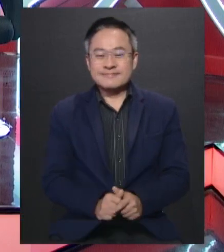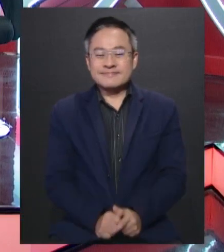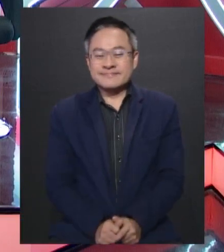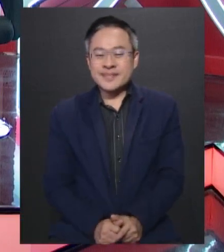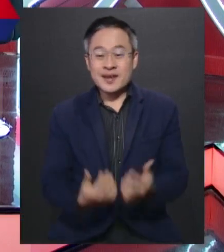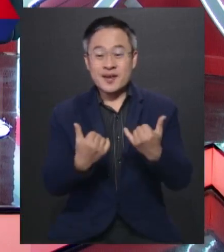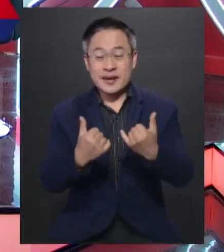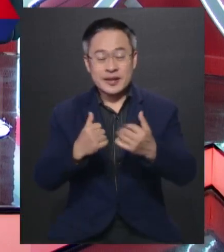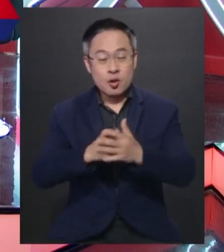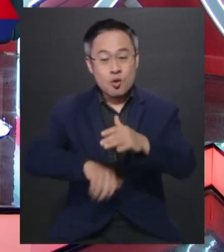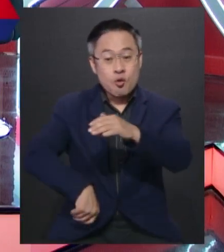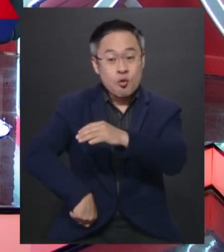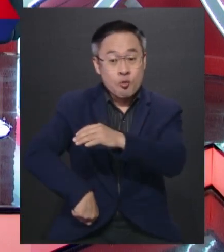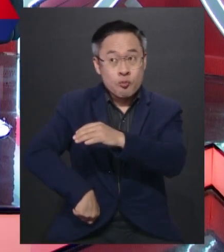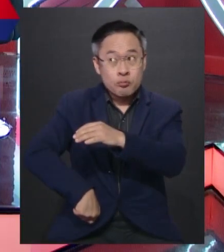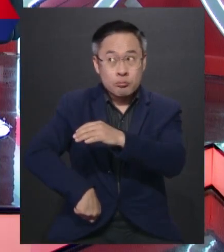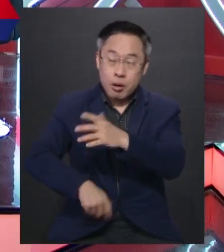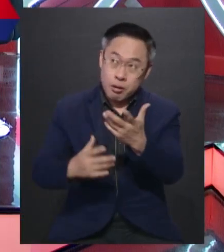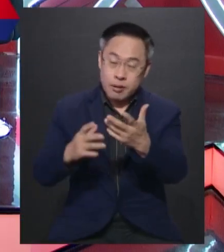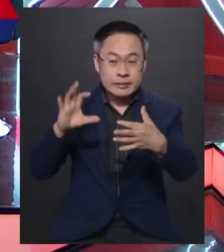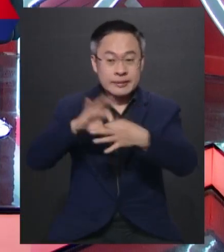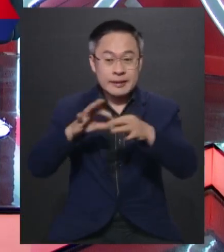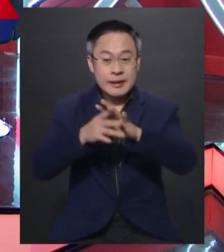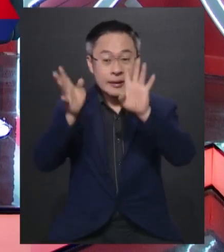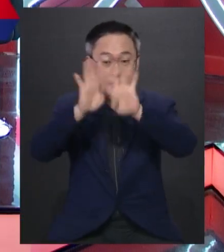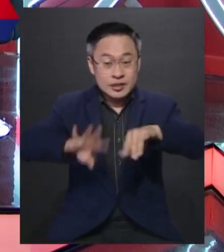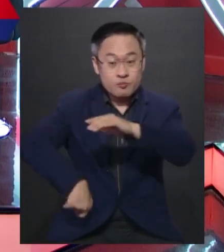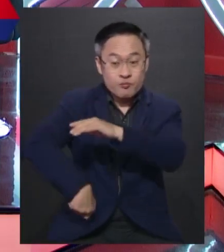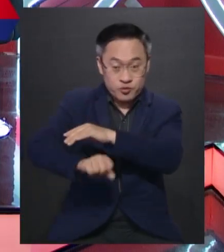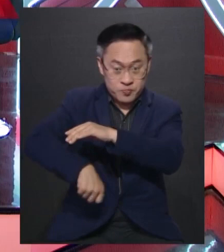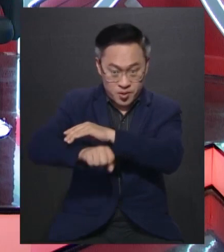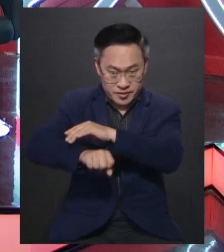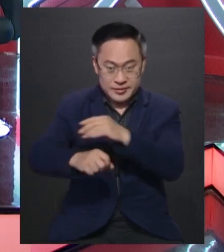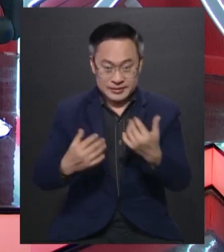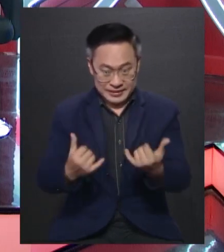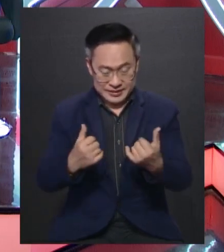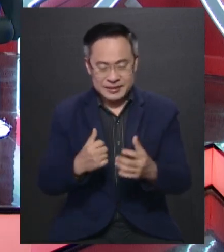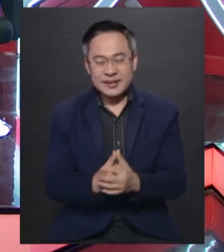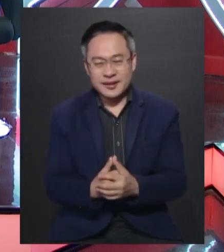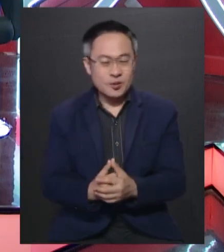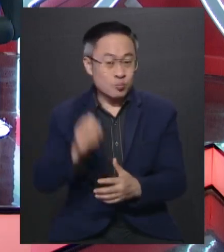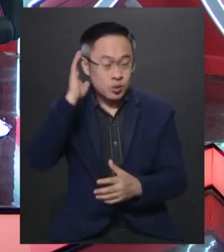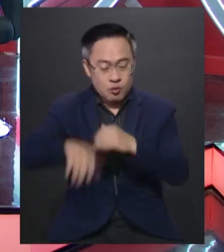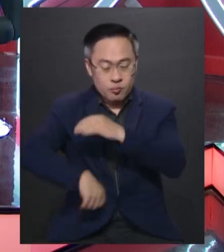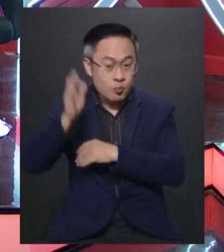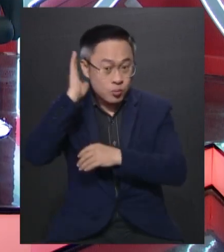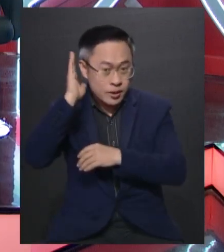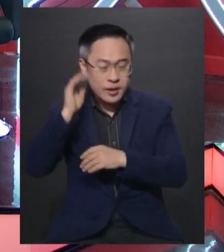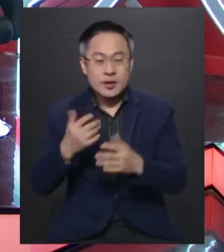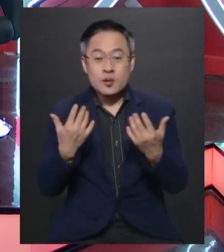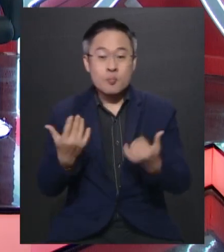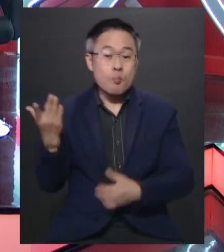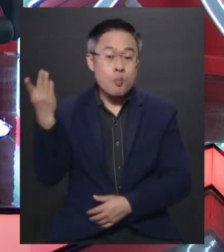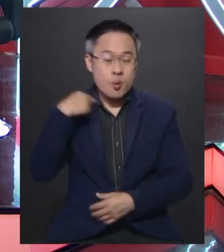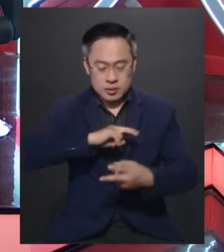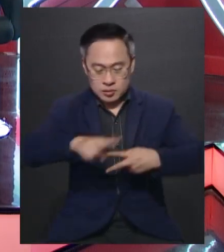เดินทางมาถึงรอบรองชนะเลิศแล้วนะสำหรับศึกซีเกมส์อ่าสำหรับการแข่งขันฟุตบอลชายในศึกซีเกมส์ค่ะแล้วคู่นี้ต้องเป็นเบาะ